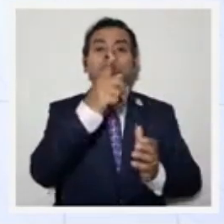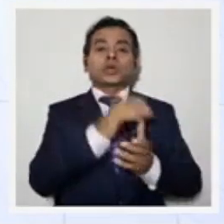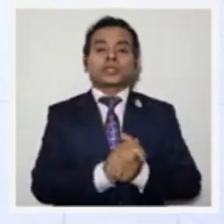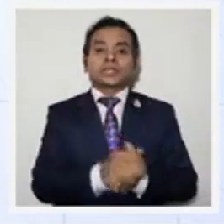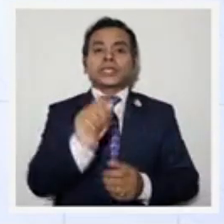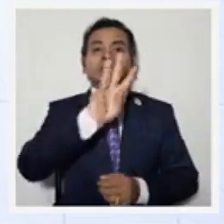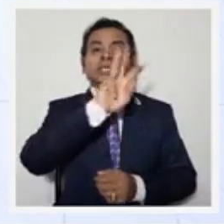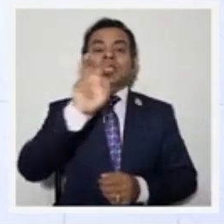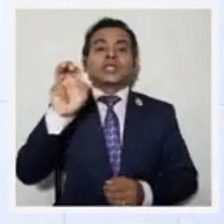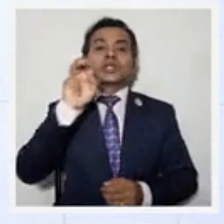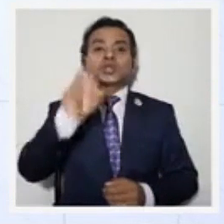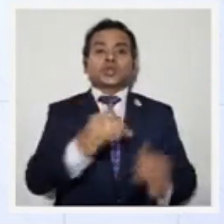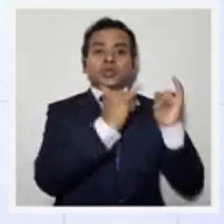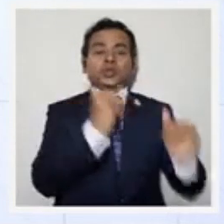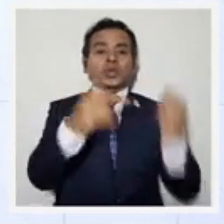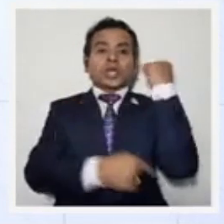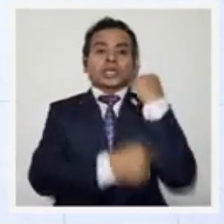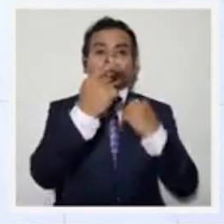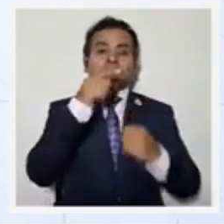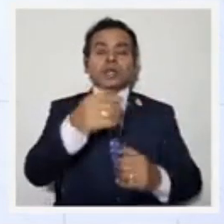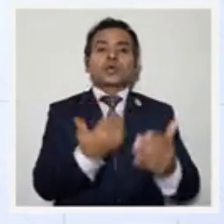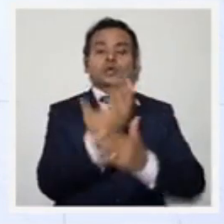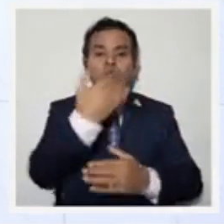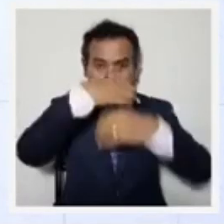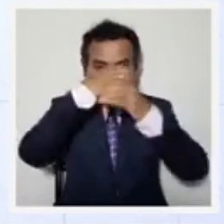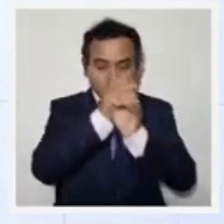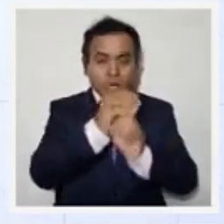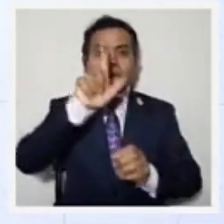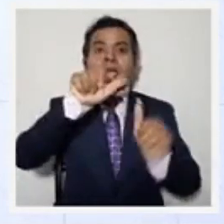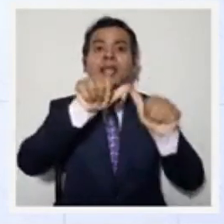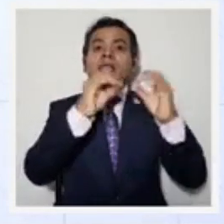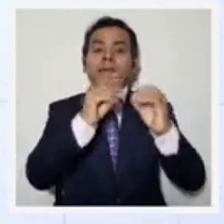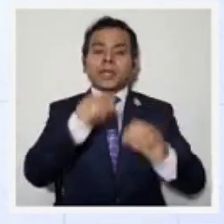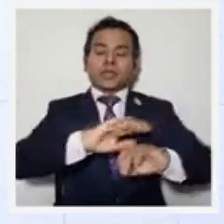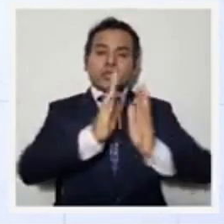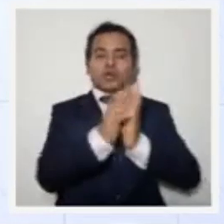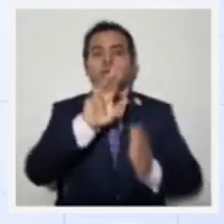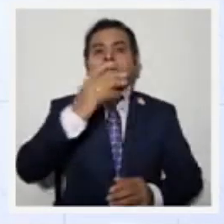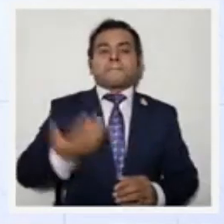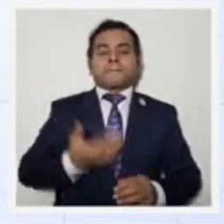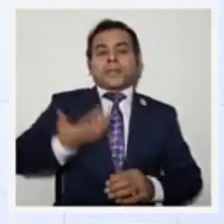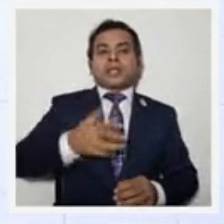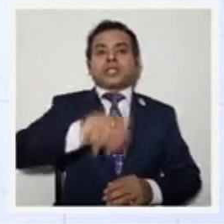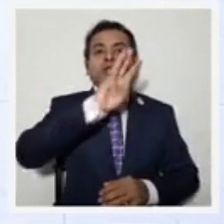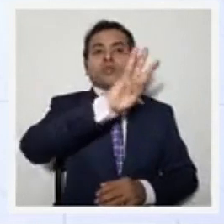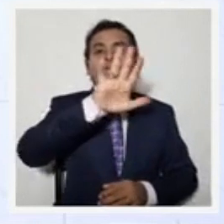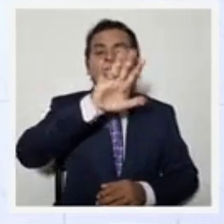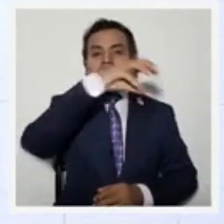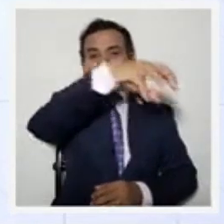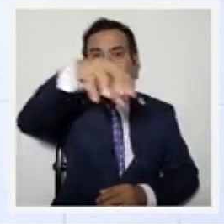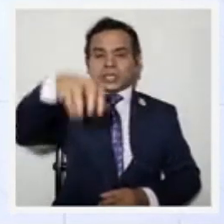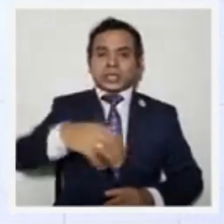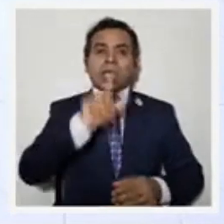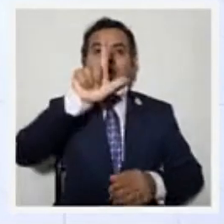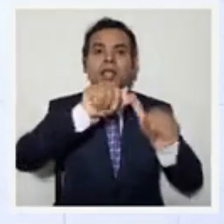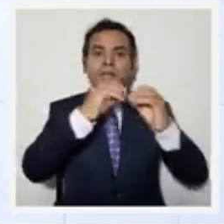কেন্দ্র ঢাকা বিশ্ববিদ্যালয়। আজকে আমাদের সাথে নতুনভাবে যুক্ত হয়েছে নারায়ণগঞ্জের 300 শয্যা বিশিষ্ট হসপিটালের ল্যাব